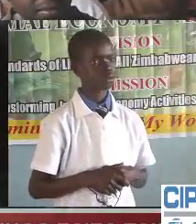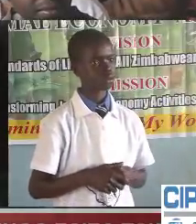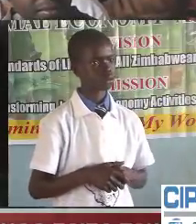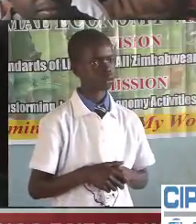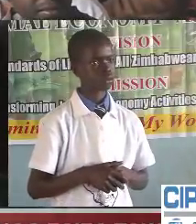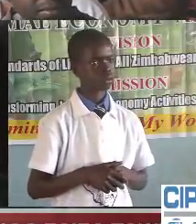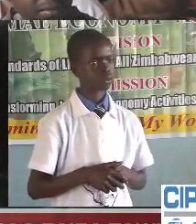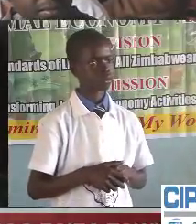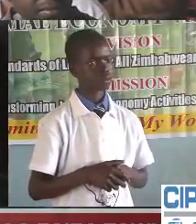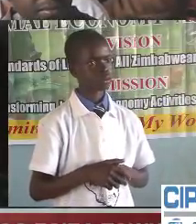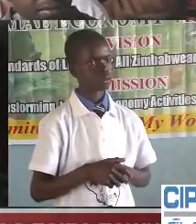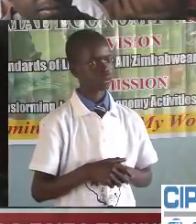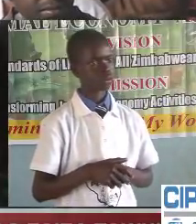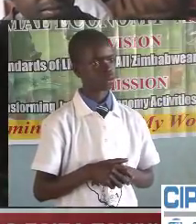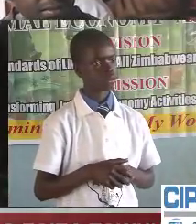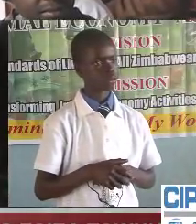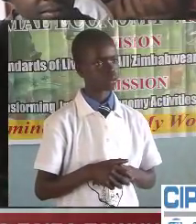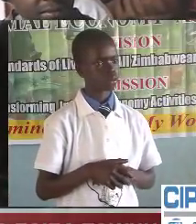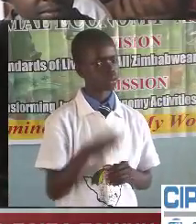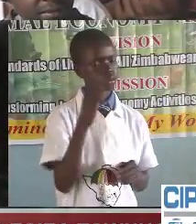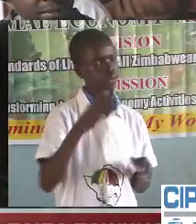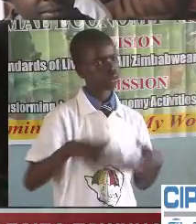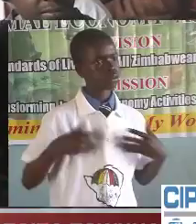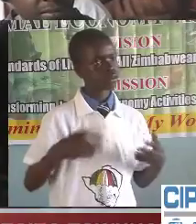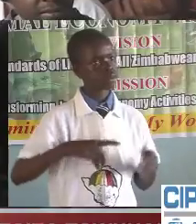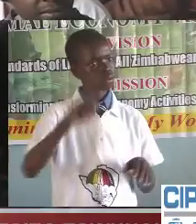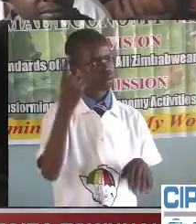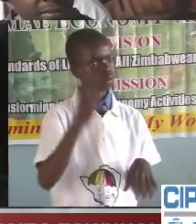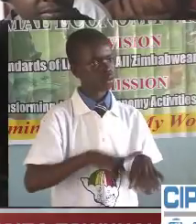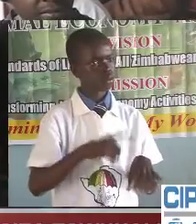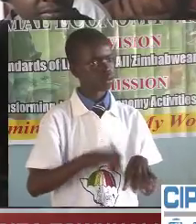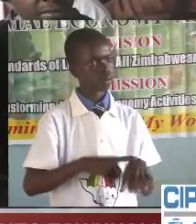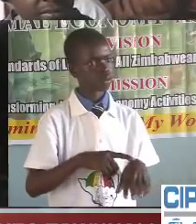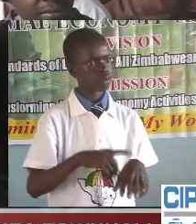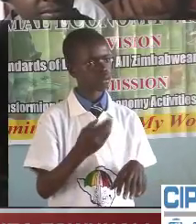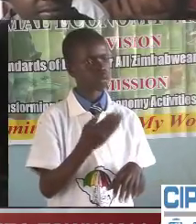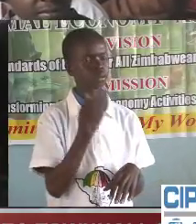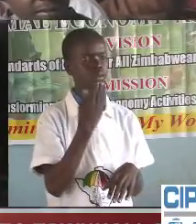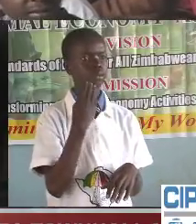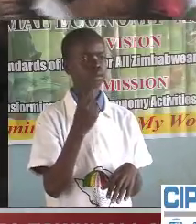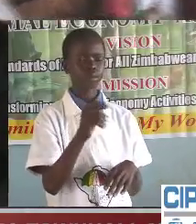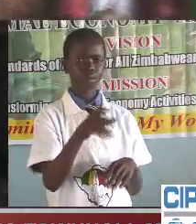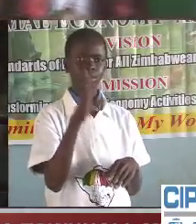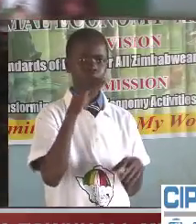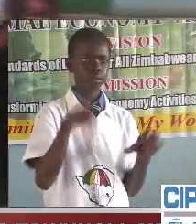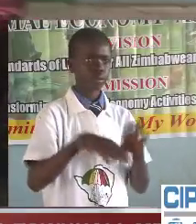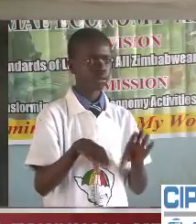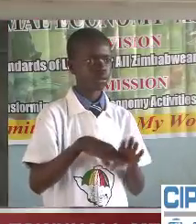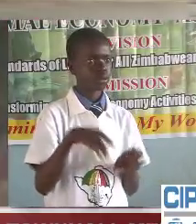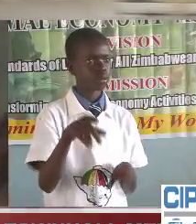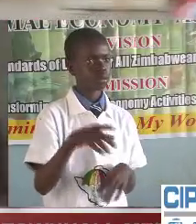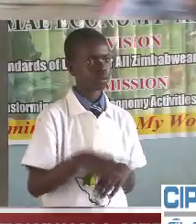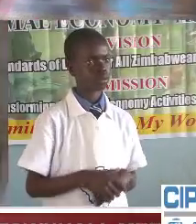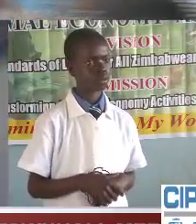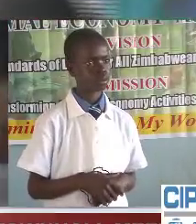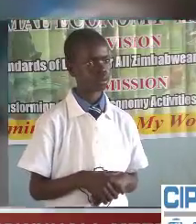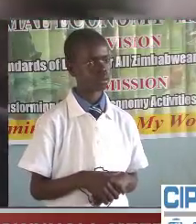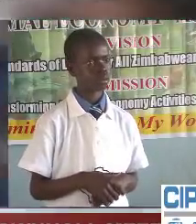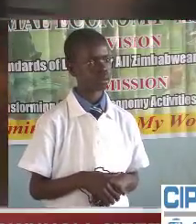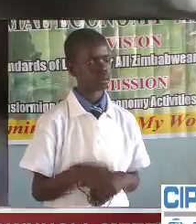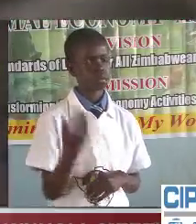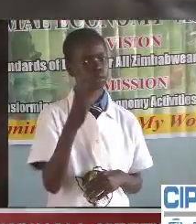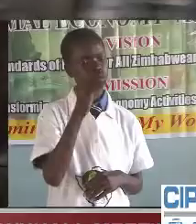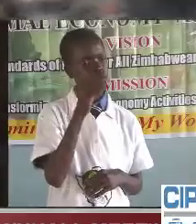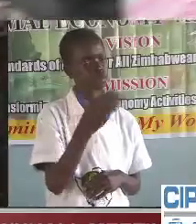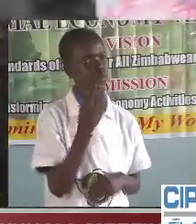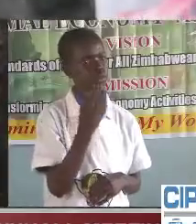hanzi I am happy with first time surprise from ZCIEA to bring candidates to